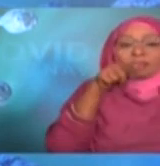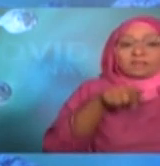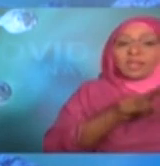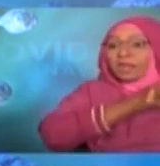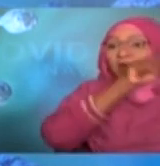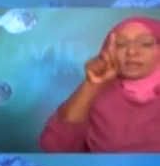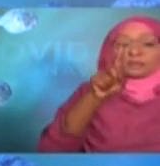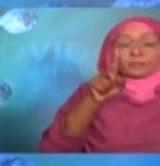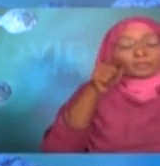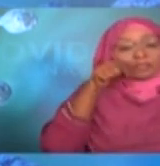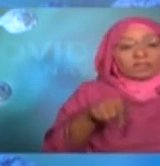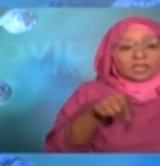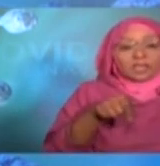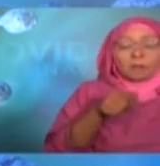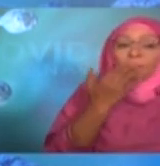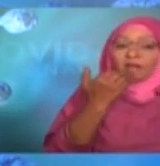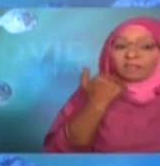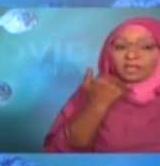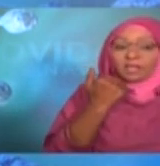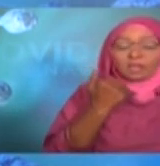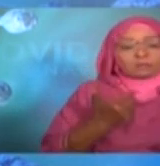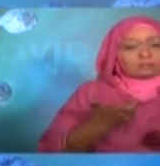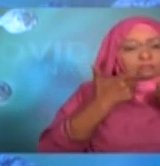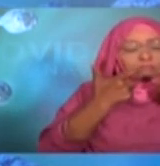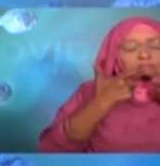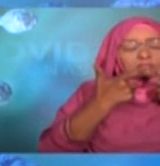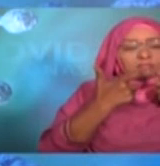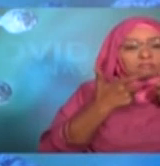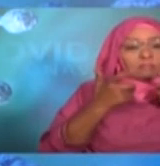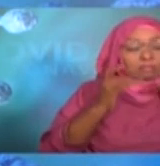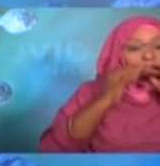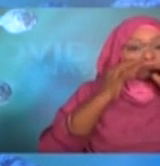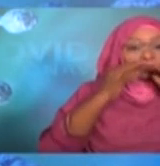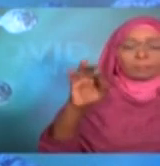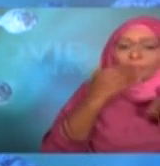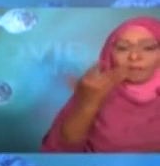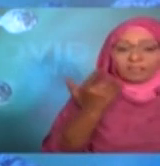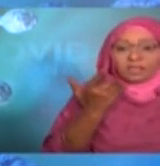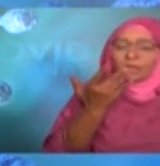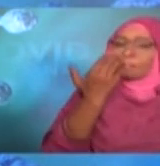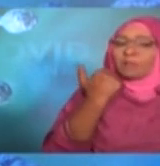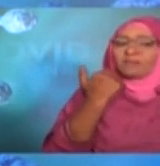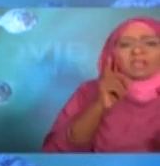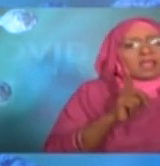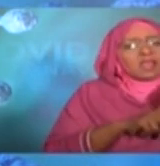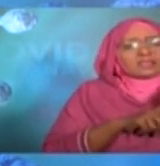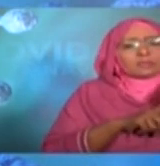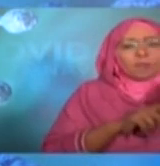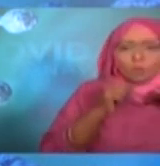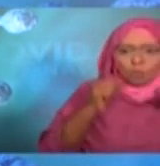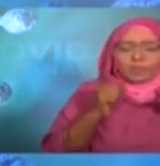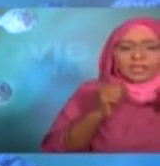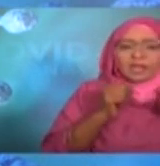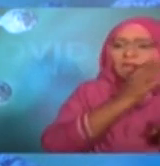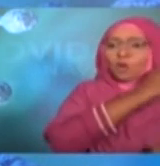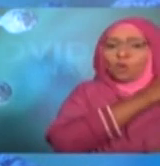وحسم في تطبيق الحزم، وإما يعني بالرصاص وبالأعيرة النارية. لم يكن من داعي لذلك على الإطلاق. من الممكن جدا للسلطات